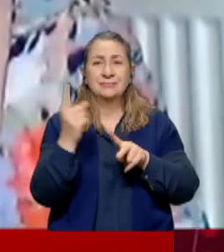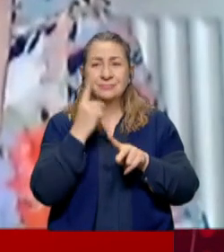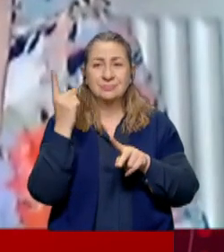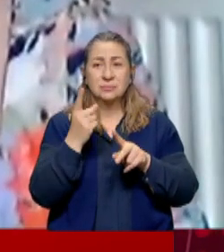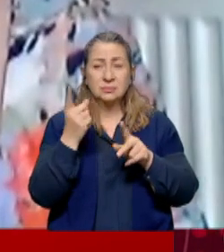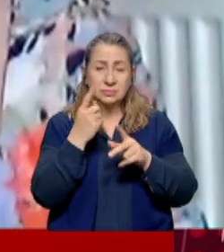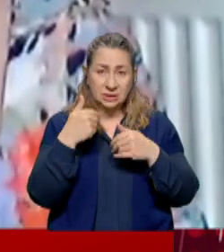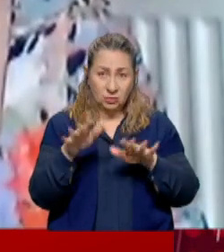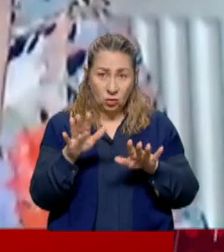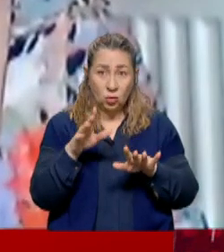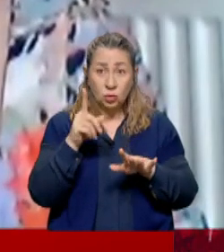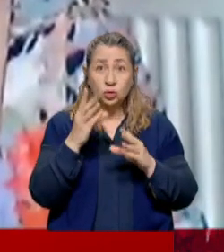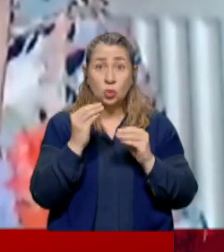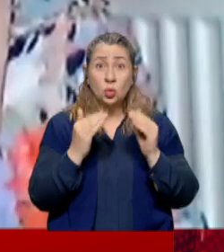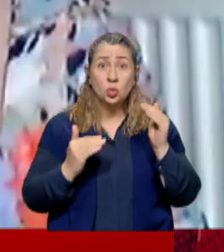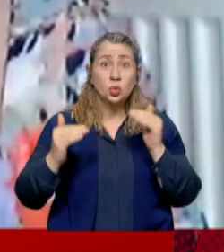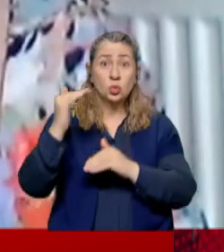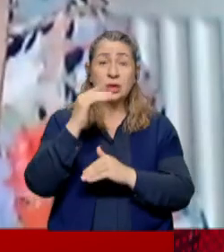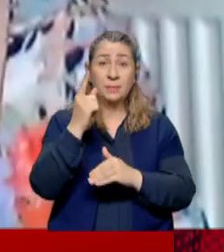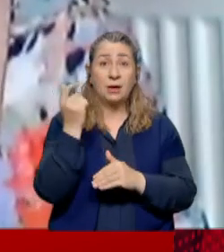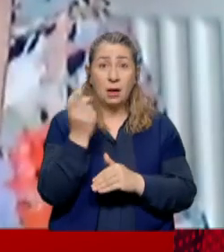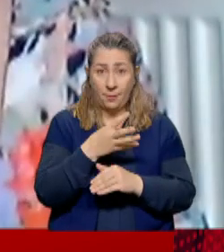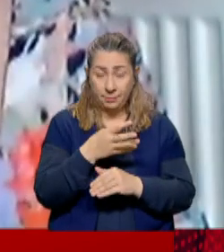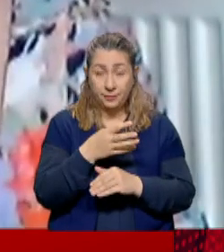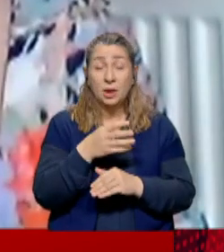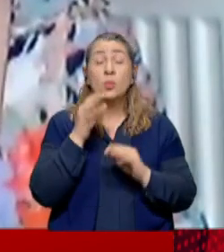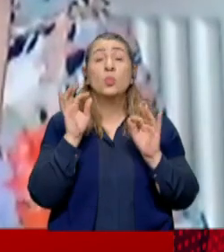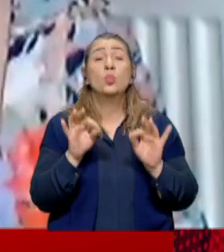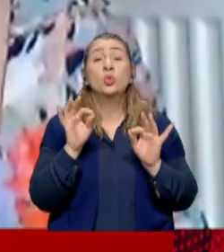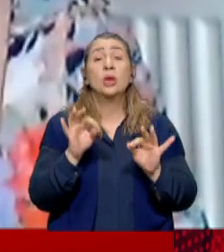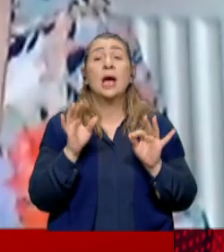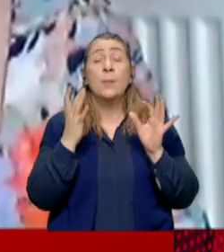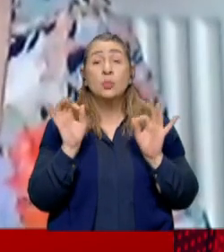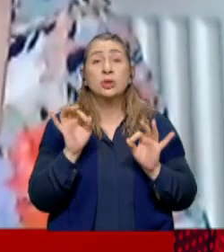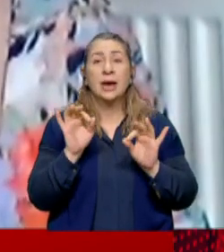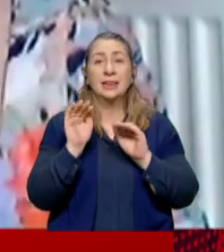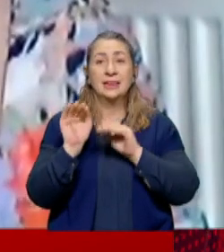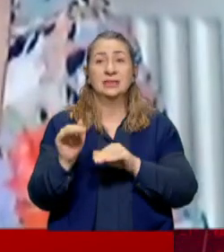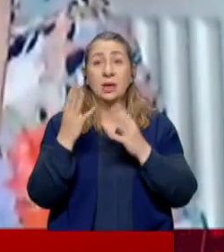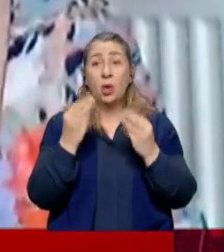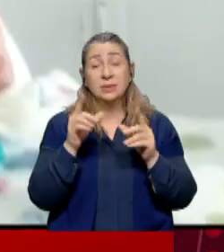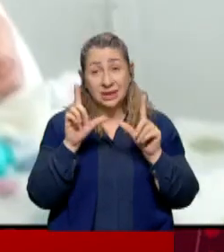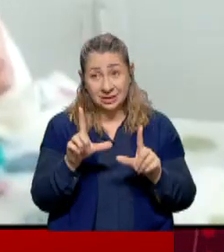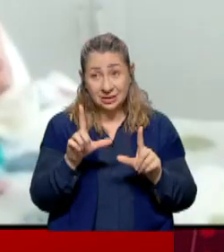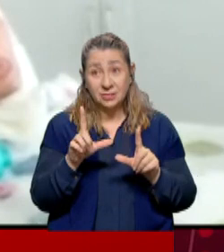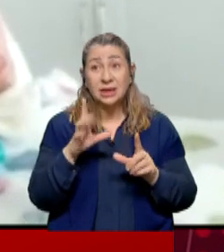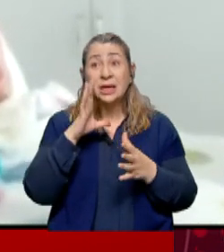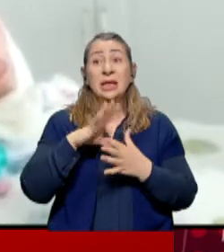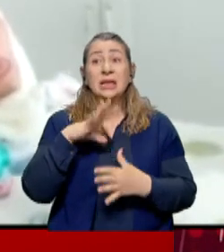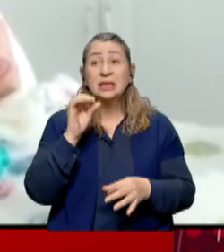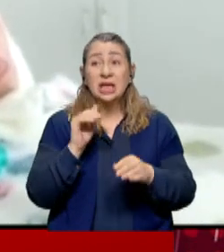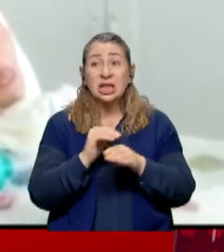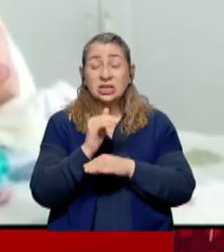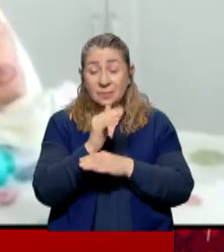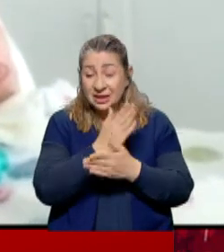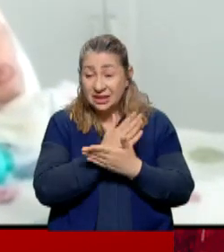harcama yapıyor. Bu da çok yüksek bir rakam. Mutlaka ama mutlaka destek verilmesi lazım. İnsanın